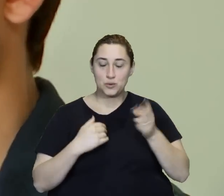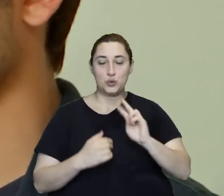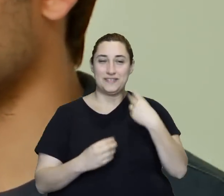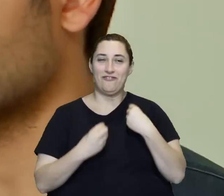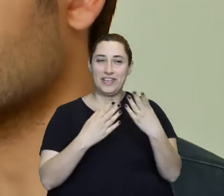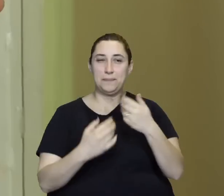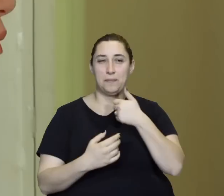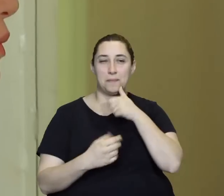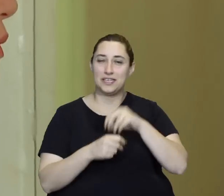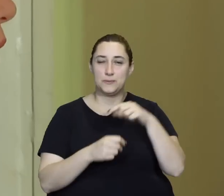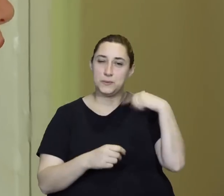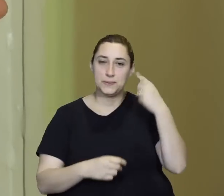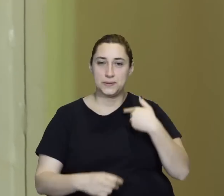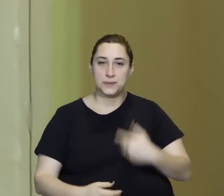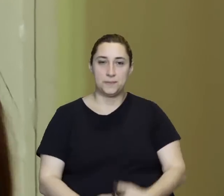sürpriz yapayım